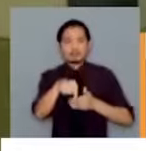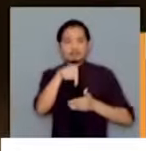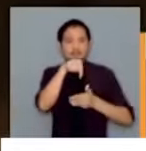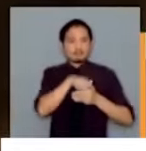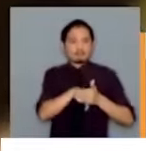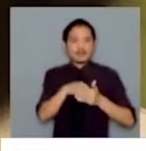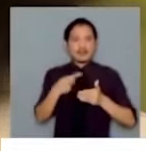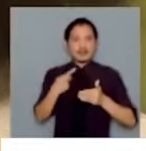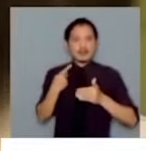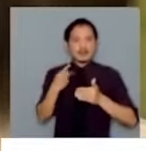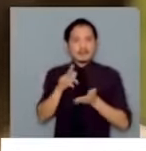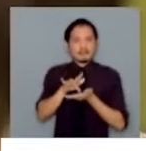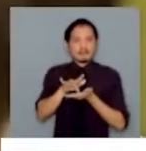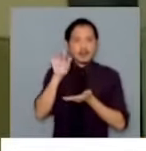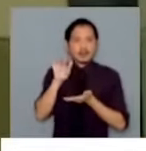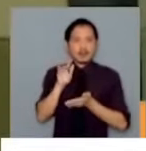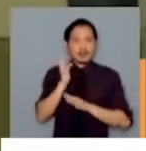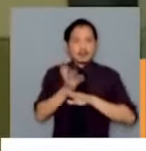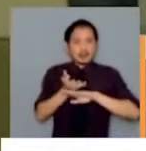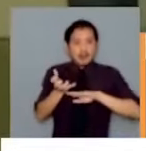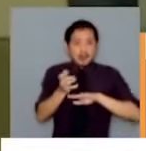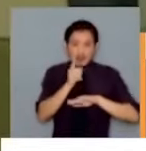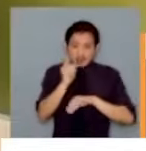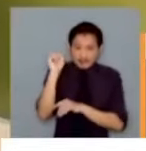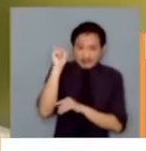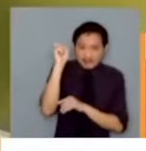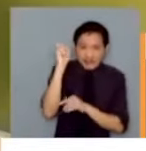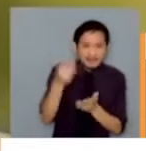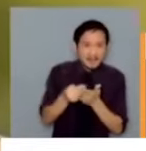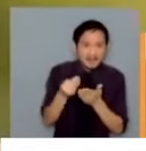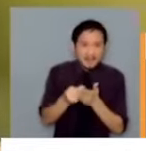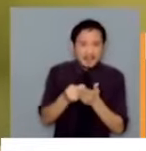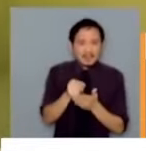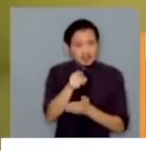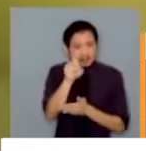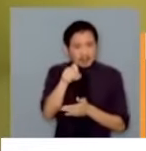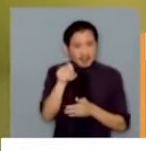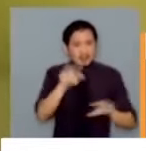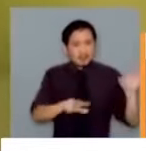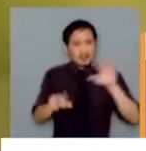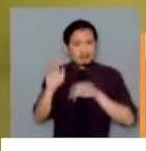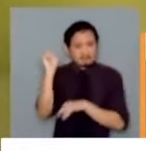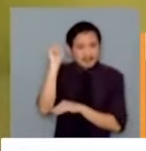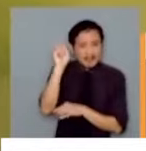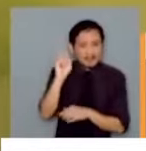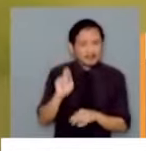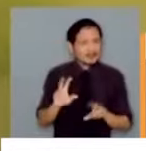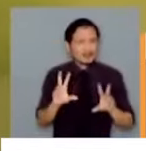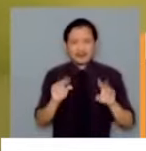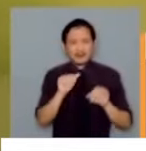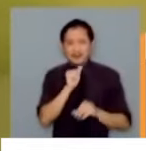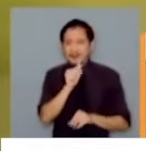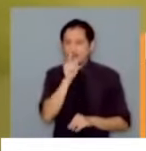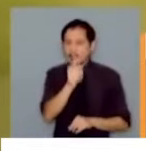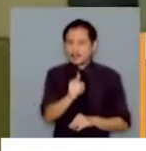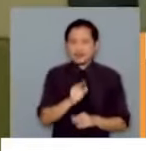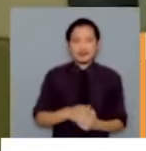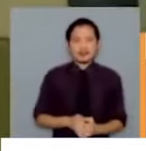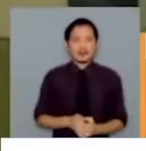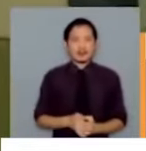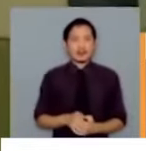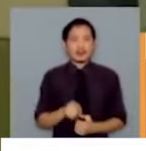instant. Grabe, di ba? Instant? Uy, parang too good to be true to, ha? Buka ko sa'yo, sumali ka na